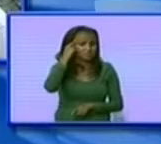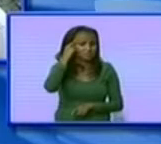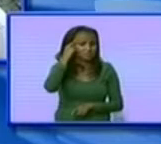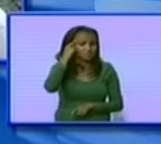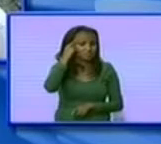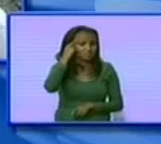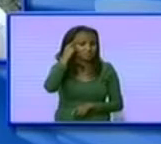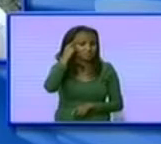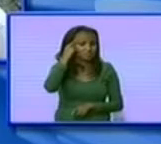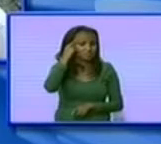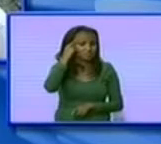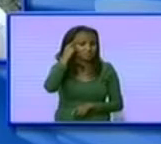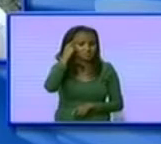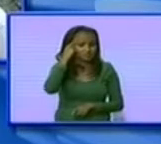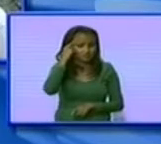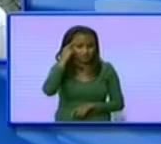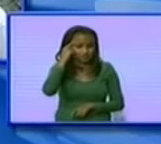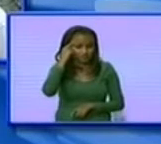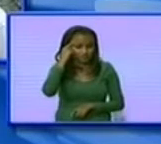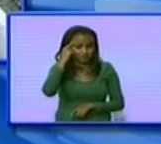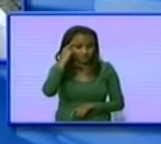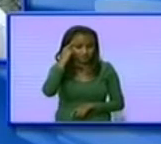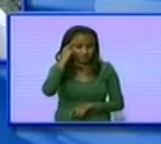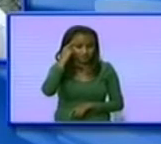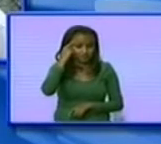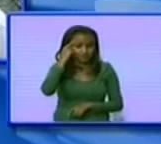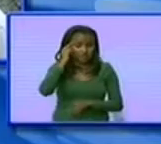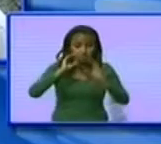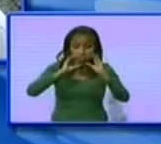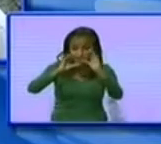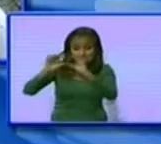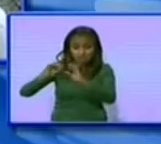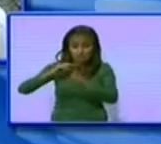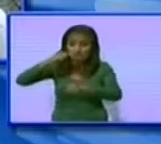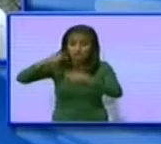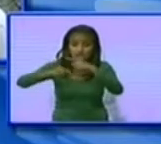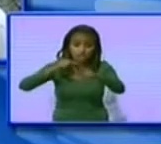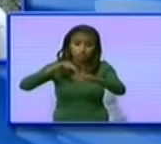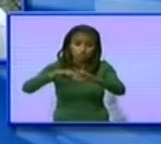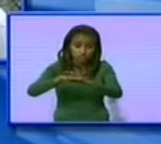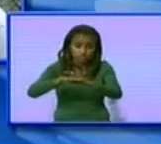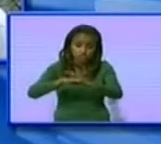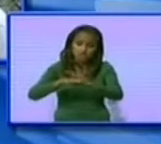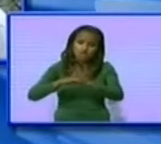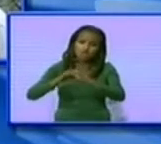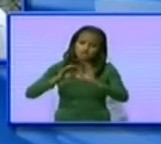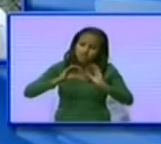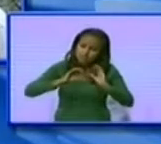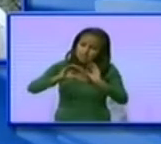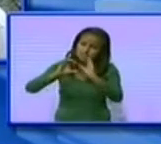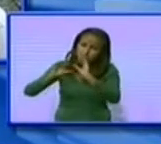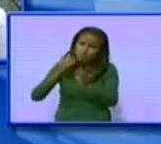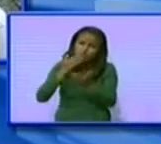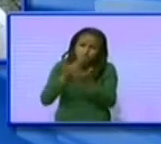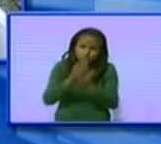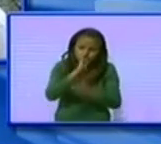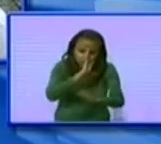ብዬ ገምታለሁ እና በማስተማር ሂደቱም የሚያስተምረውም ደግሞ በጥሩ